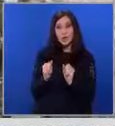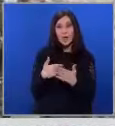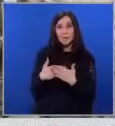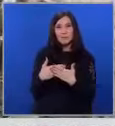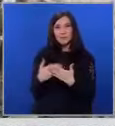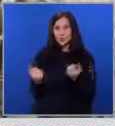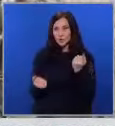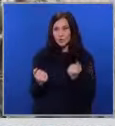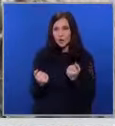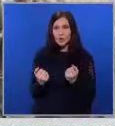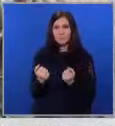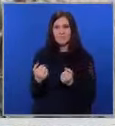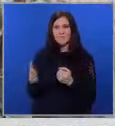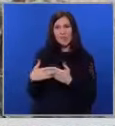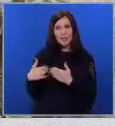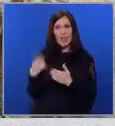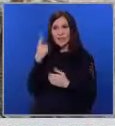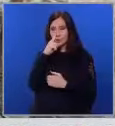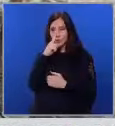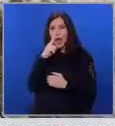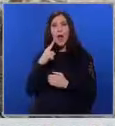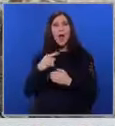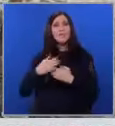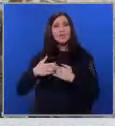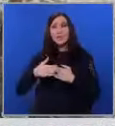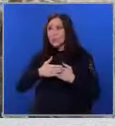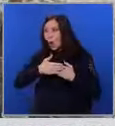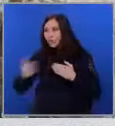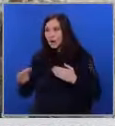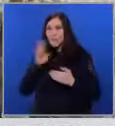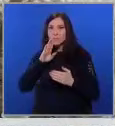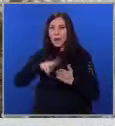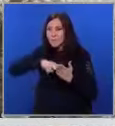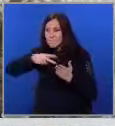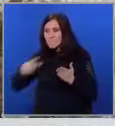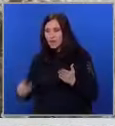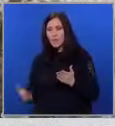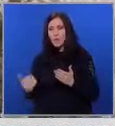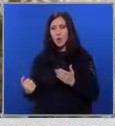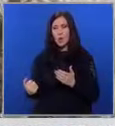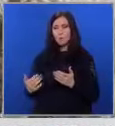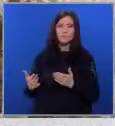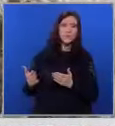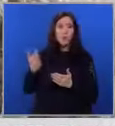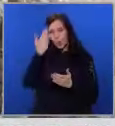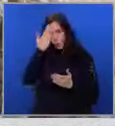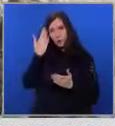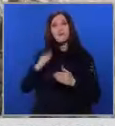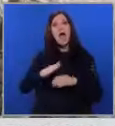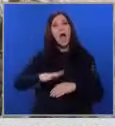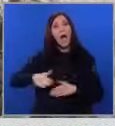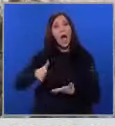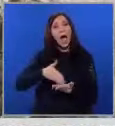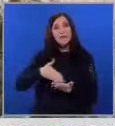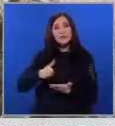около минута. Вратата се отваря рязко и мъжът полита назад и удря главата си в асфалта. След удара изпаднал в кома, а на 18